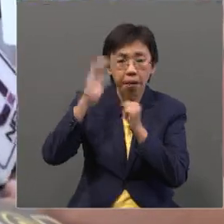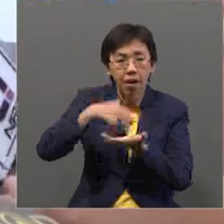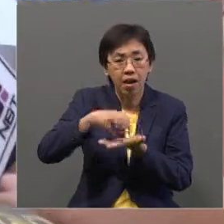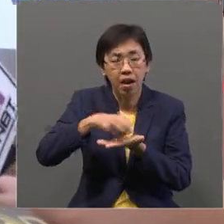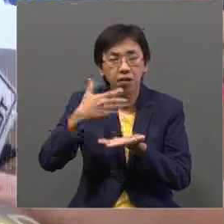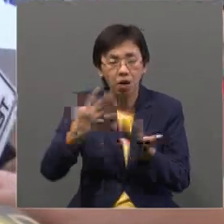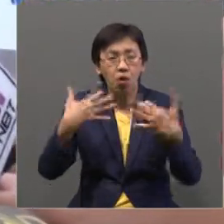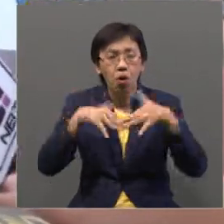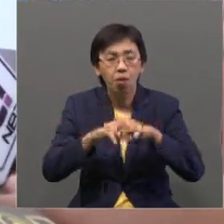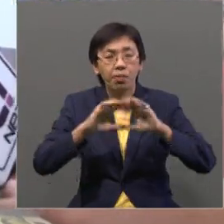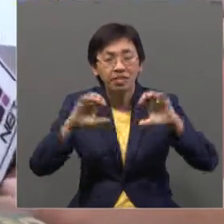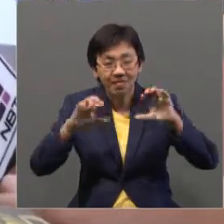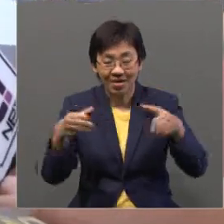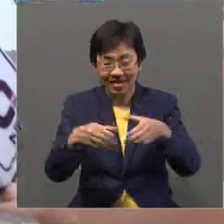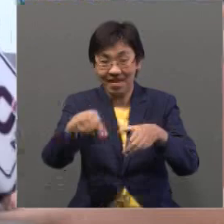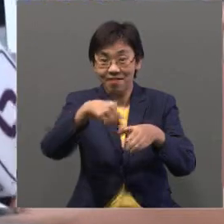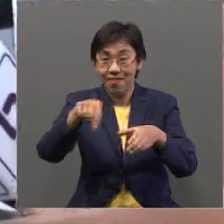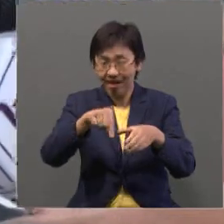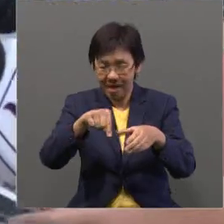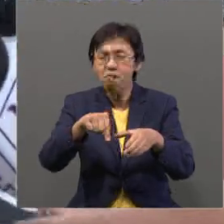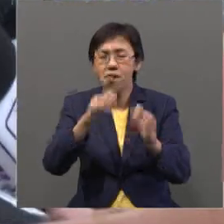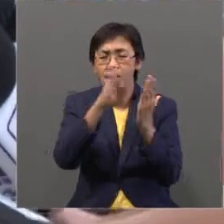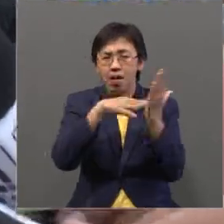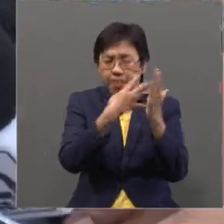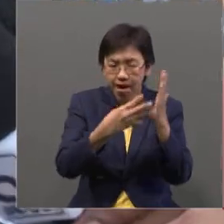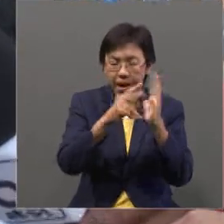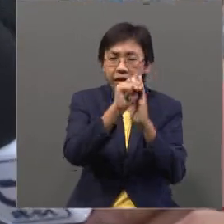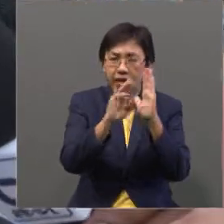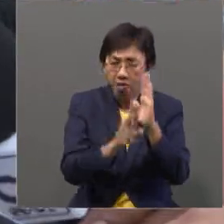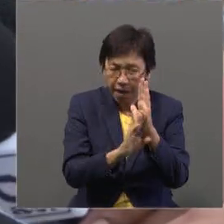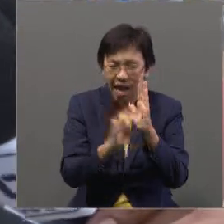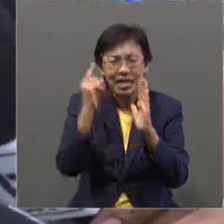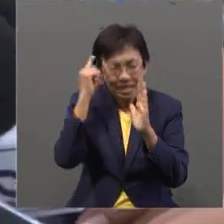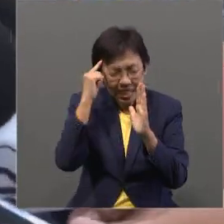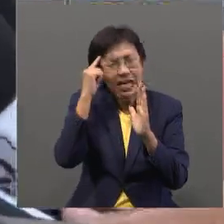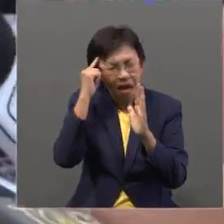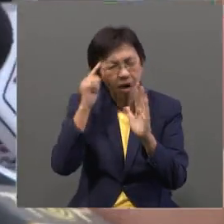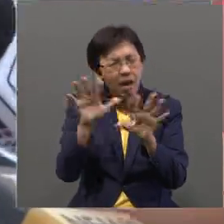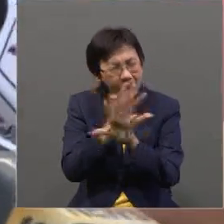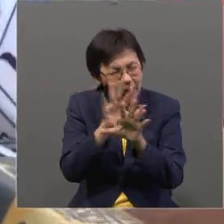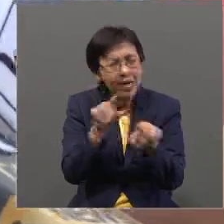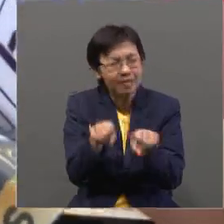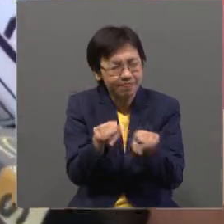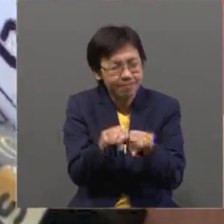จะร่วมรัฐบาลกับพรรคที่มีทัศนคติและนโยบายเป็นไปในทิศทางเดียวกันครับ